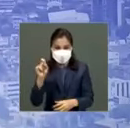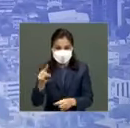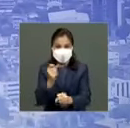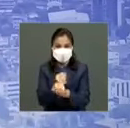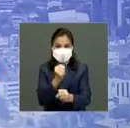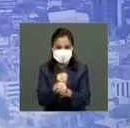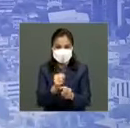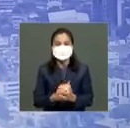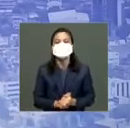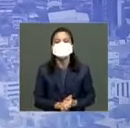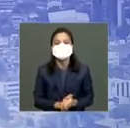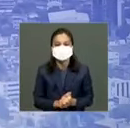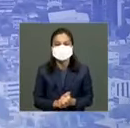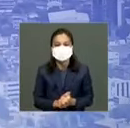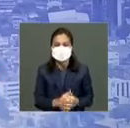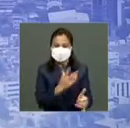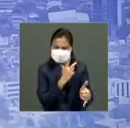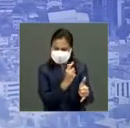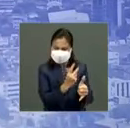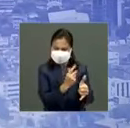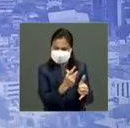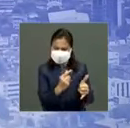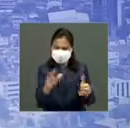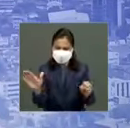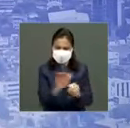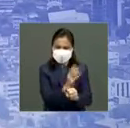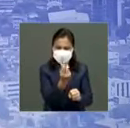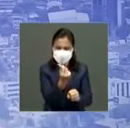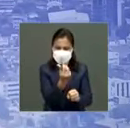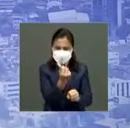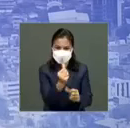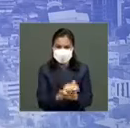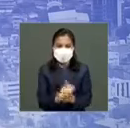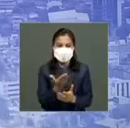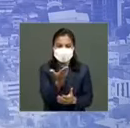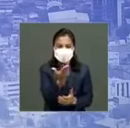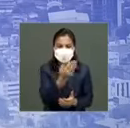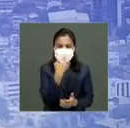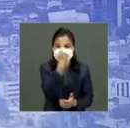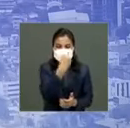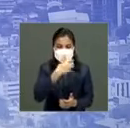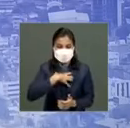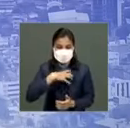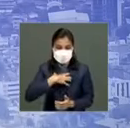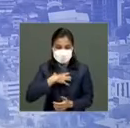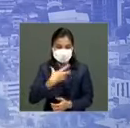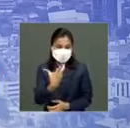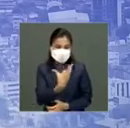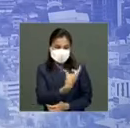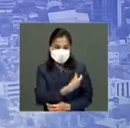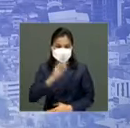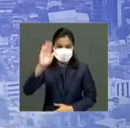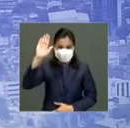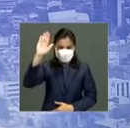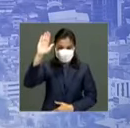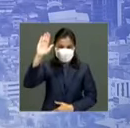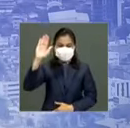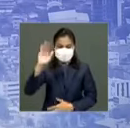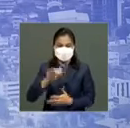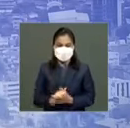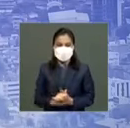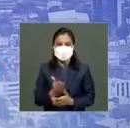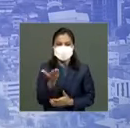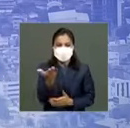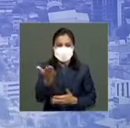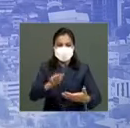ให้ตัวเลขตัวนี้เพิ่มขึ้นเรื่อยๆนะครับก็ขอความกรุณาทุกท่านที่ต้องการได้ฉีดวัคซีนได้ไปแสดงตัวแล้วก็เดี๋ยวสเ